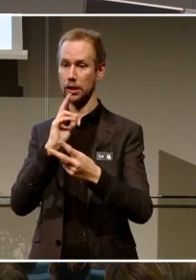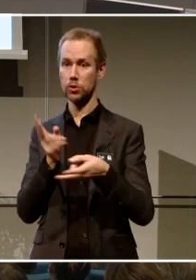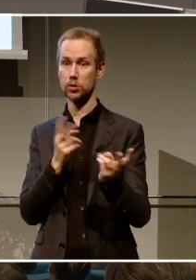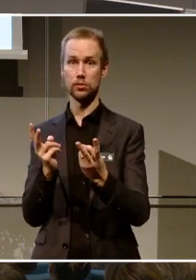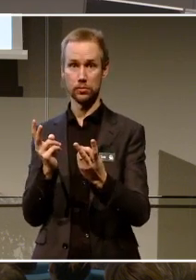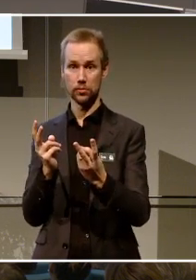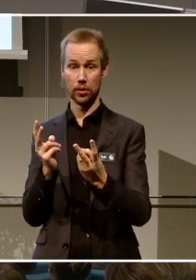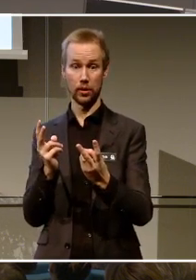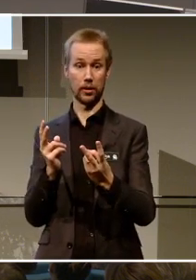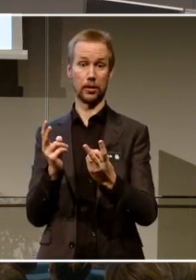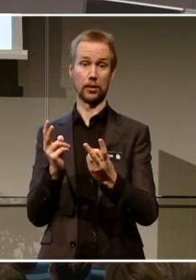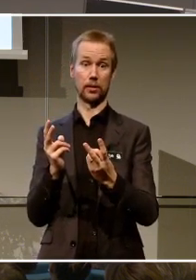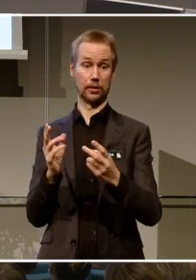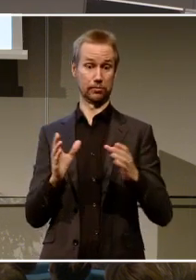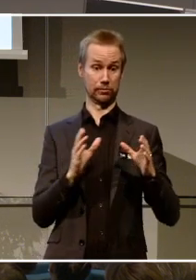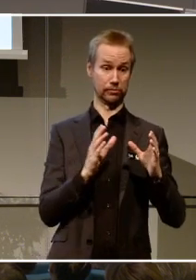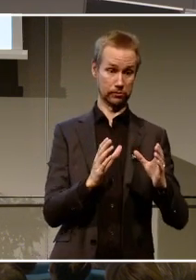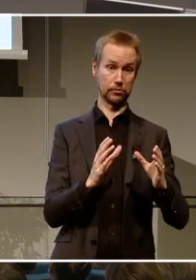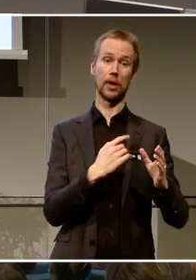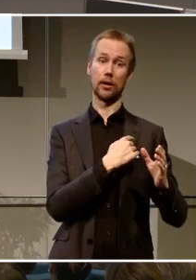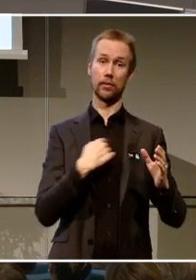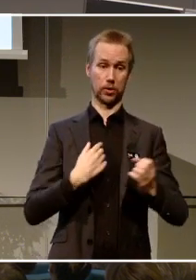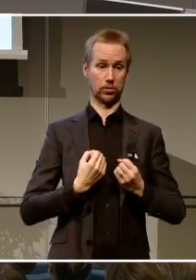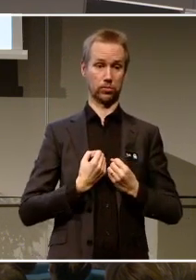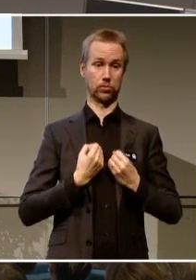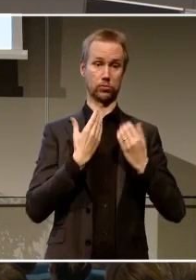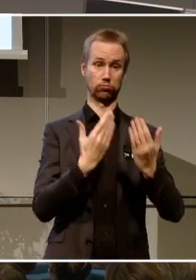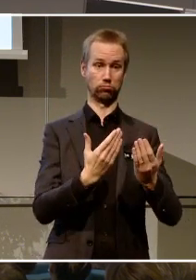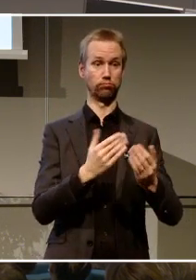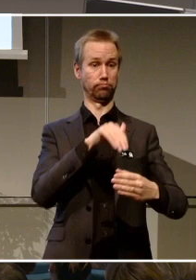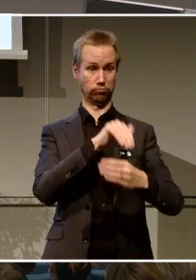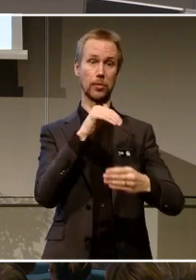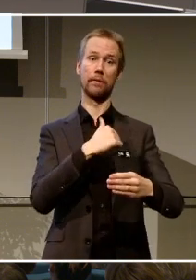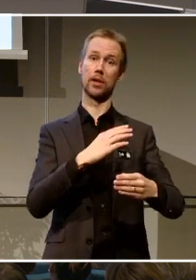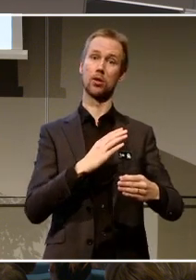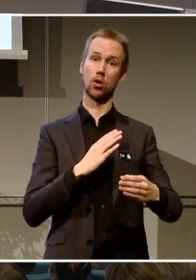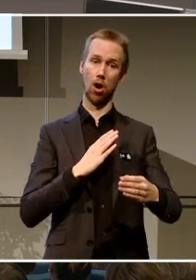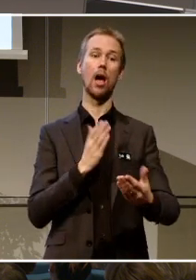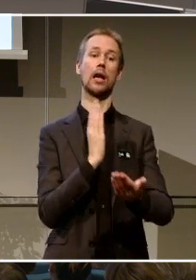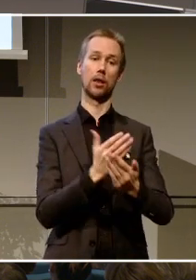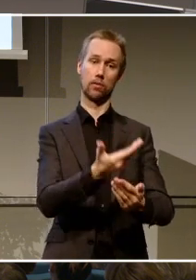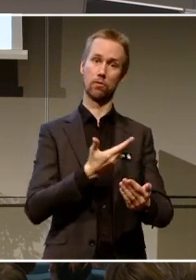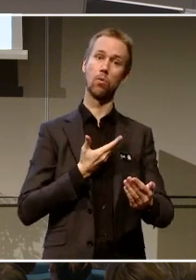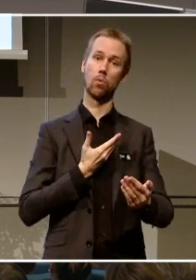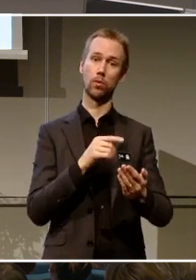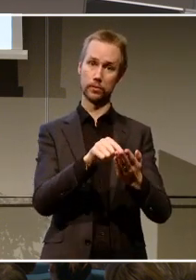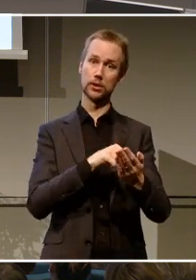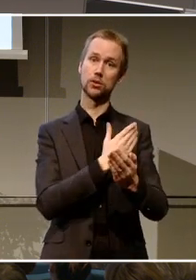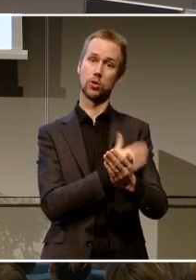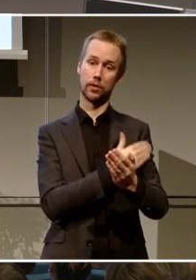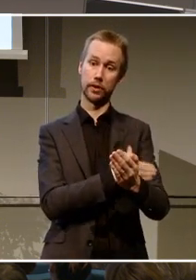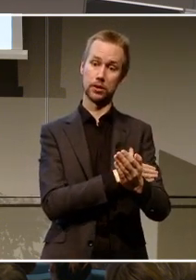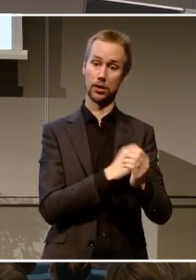vi oss i egenskap av att vi har rätt till viss typ av service. Och här är vi brukare som nästintill blir